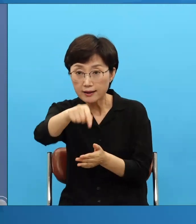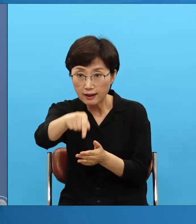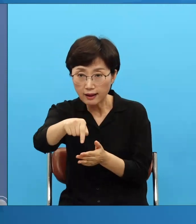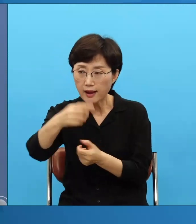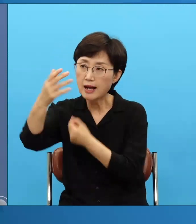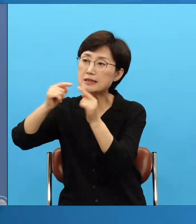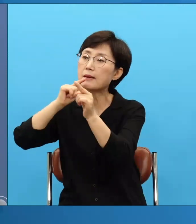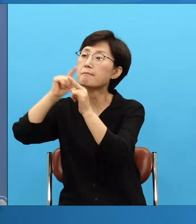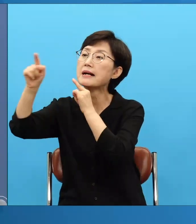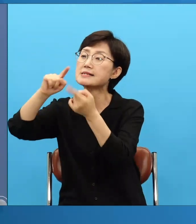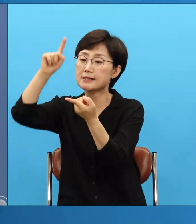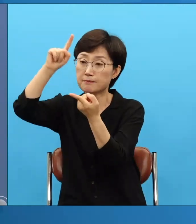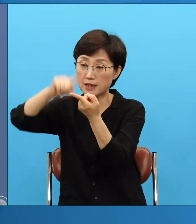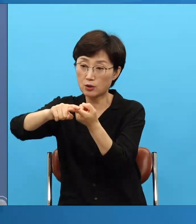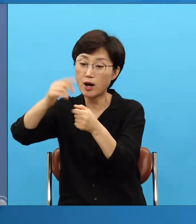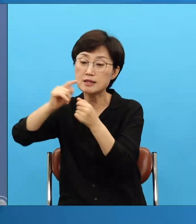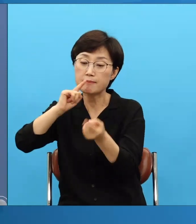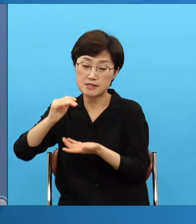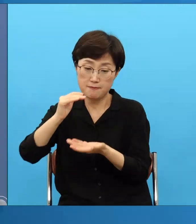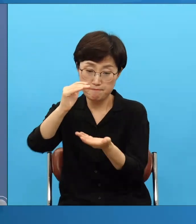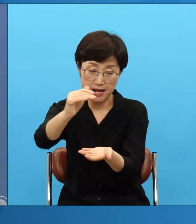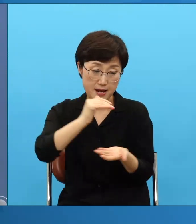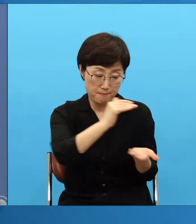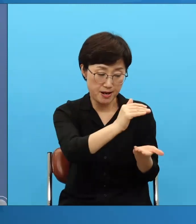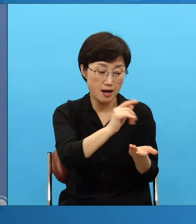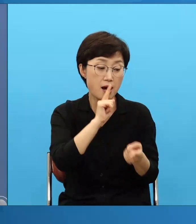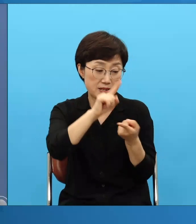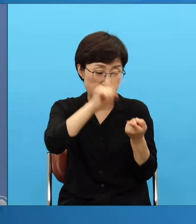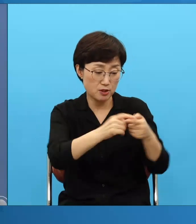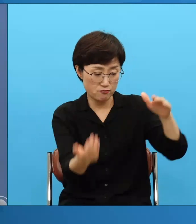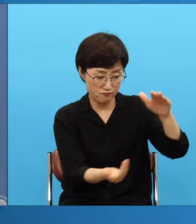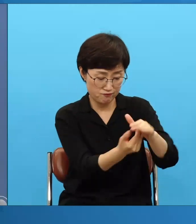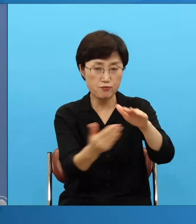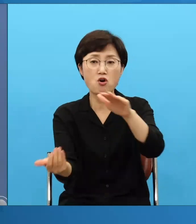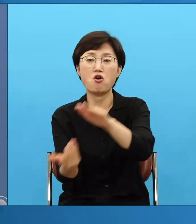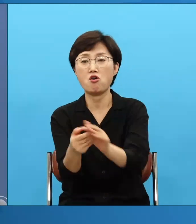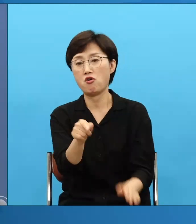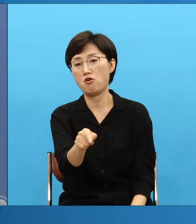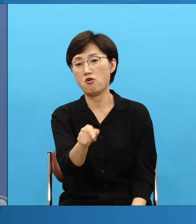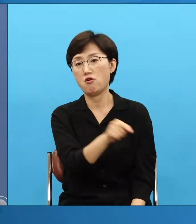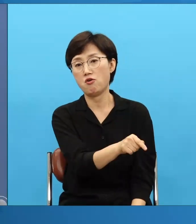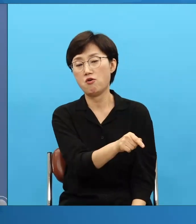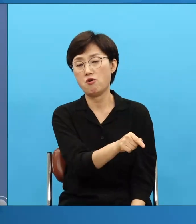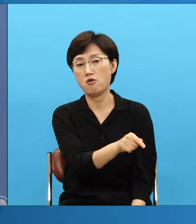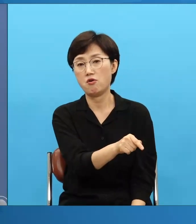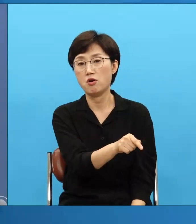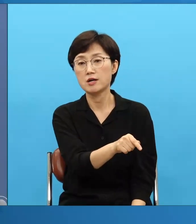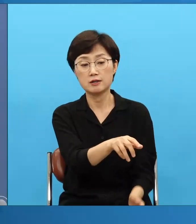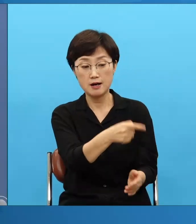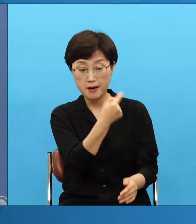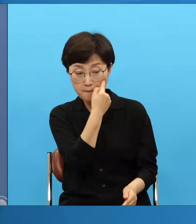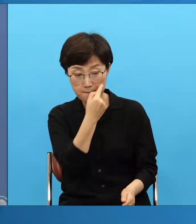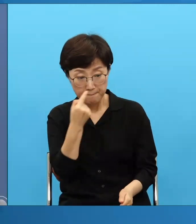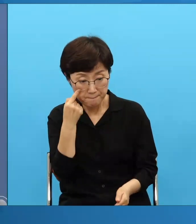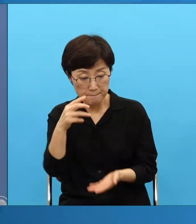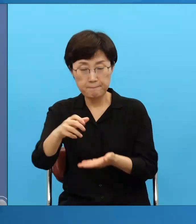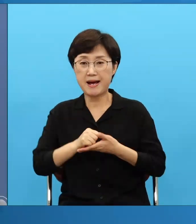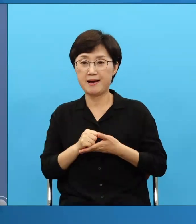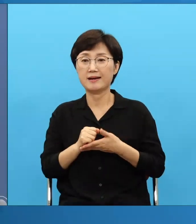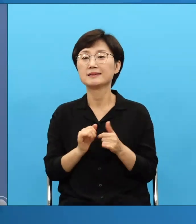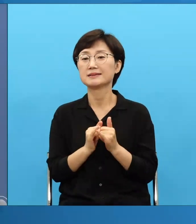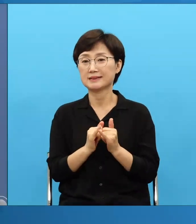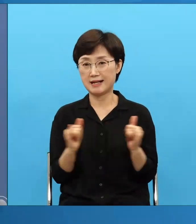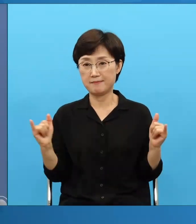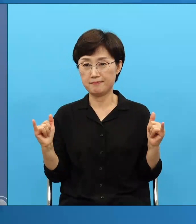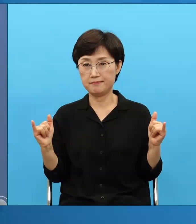places. 그리고 사람 살리는 증거를 갖고 있어야 돼요. And then also to have the 이걸 evidences 말하는 to save 겁니다. other people. 이 사람 보고